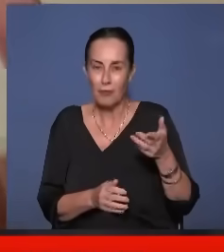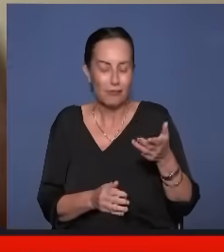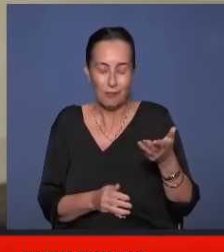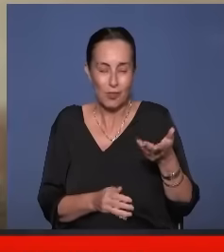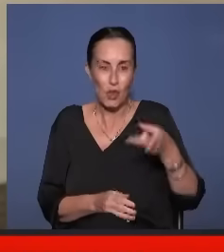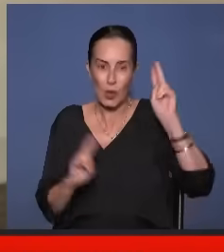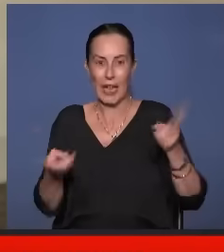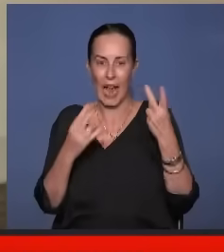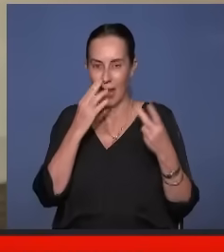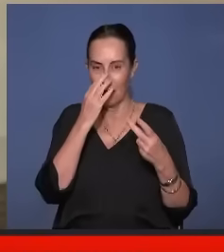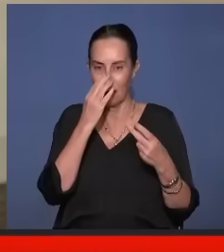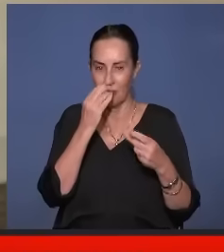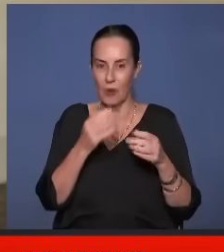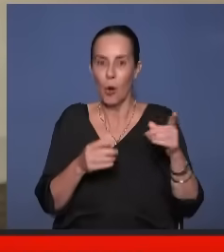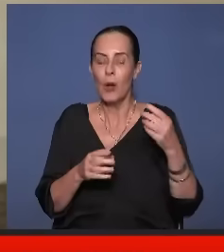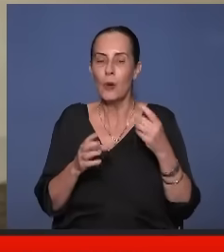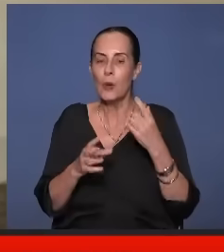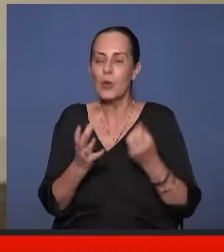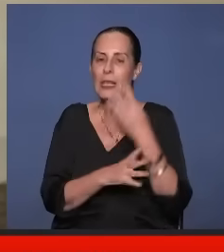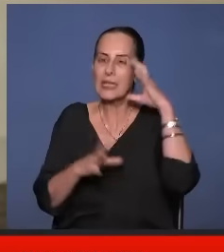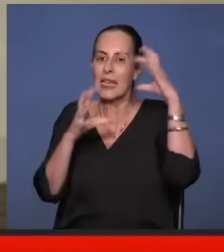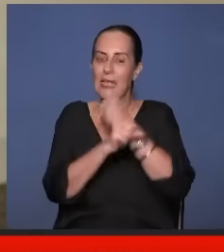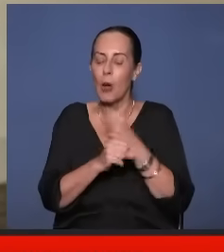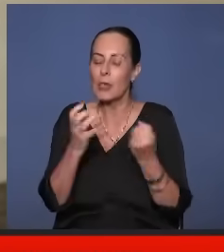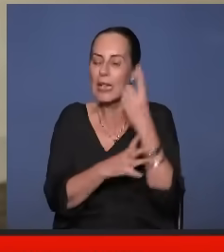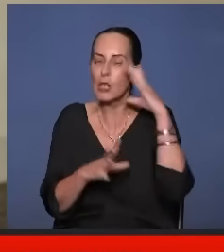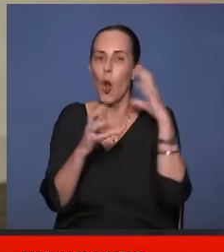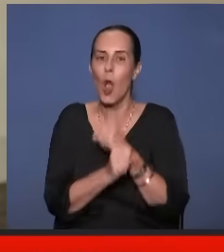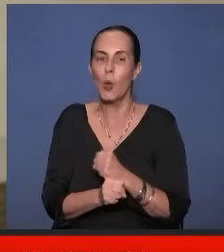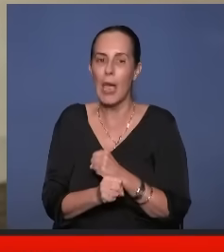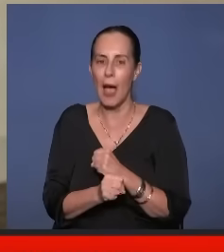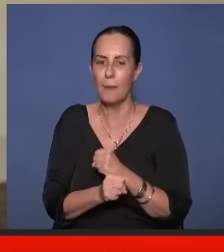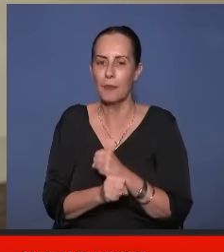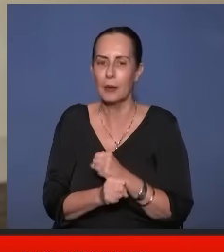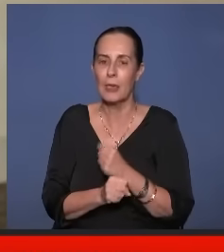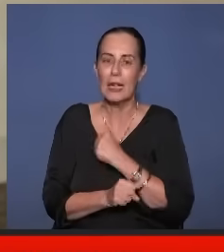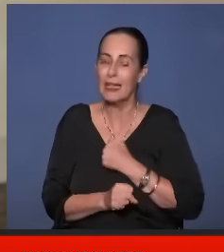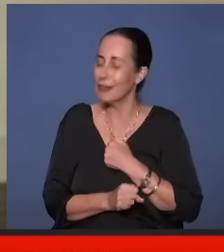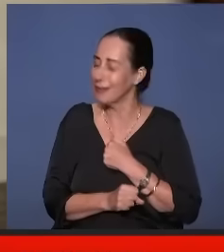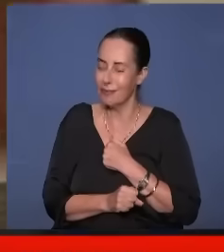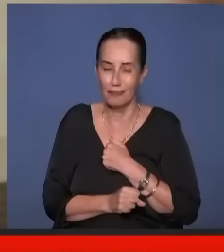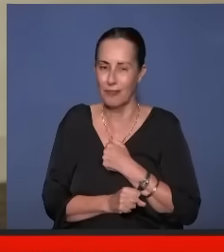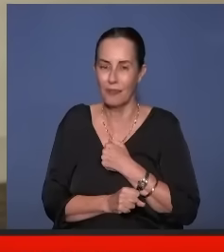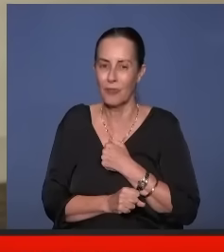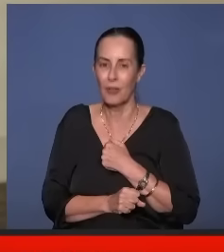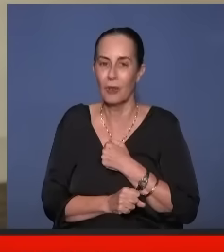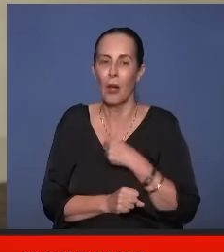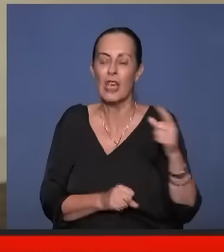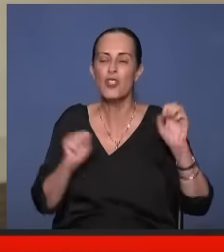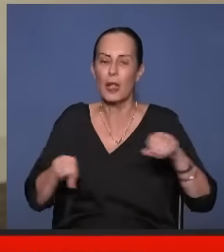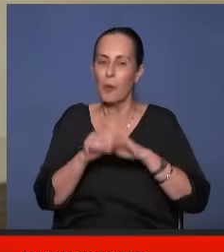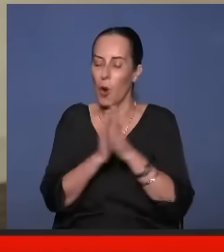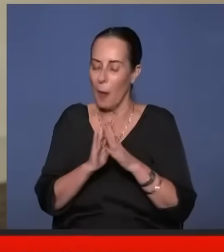בהרבה יותר קלות, להפך, הוא יצר תזה, הוא יצר אידיאולוגיה שצערי הרב קנתה לשביתה גם